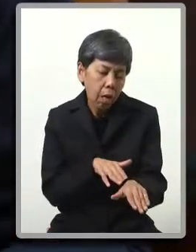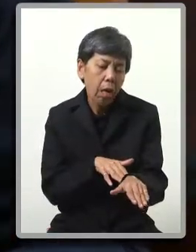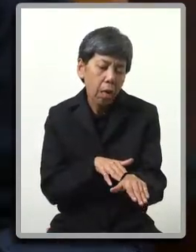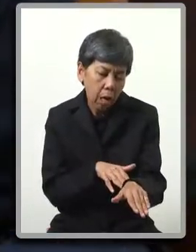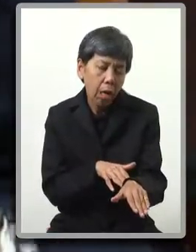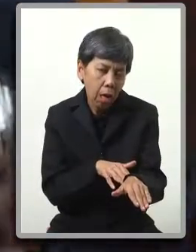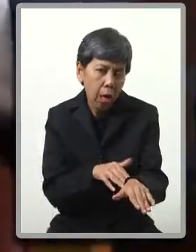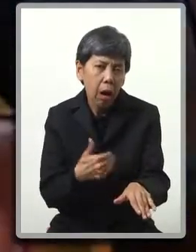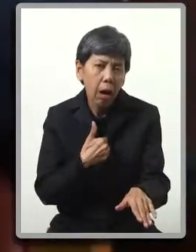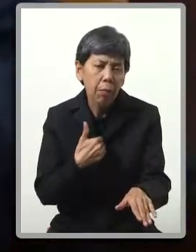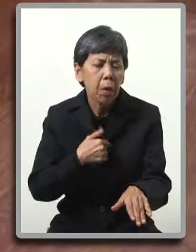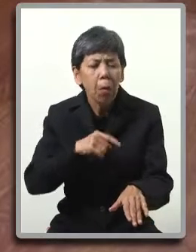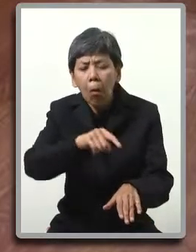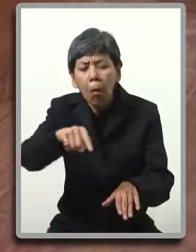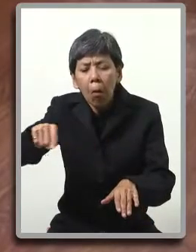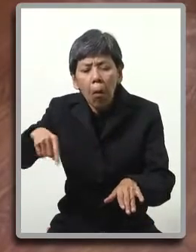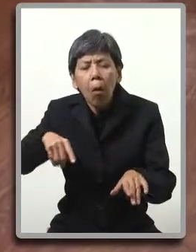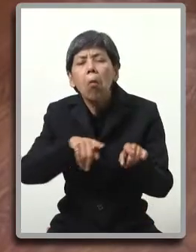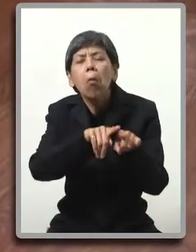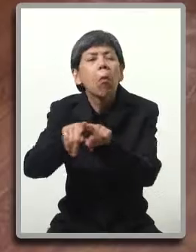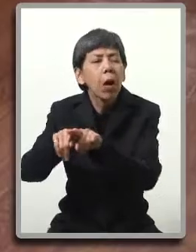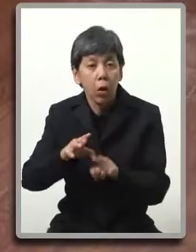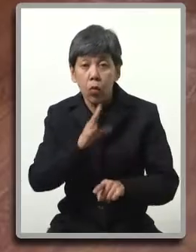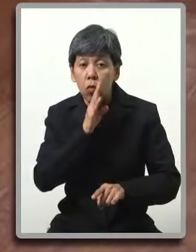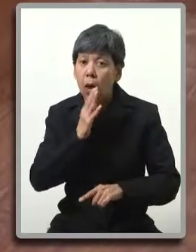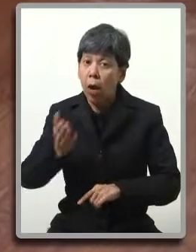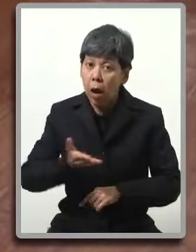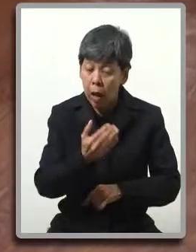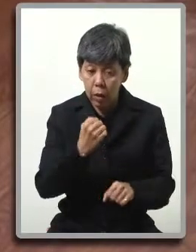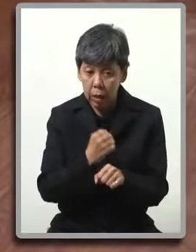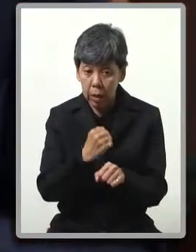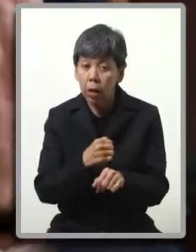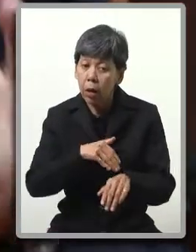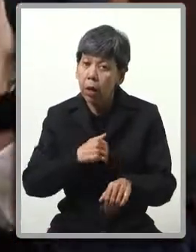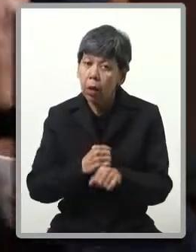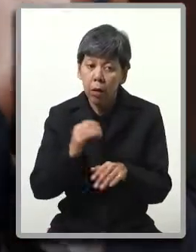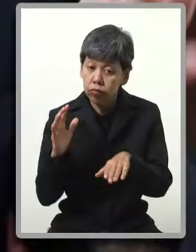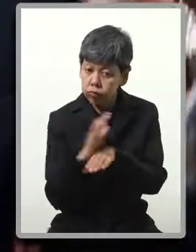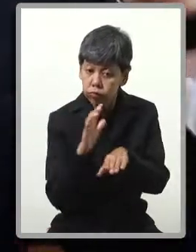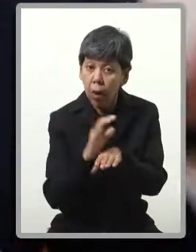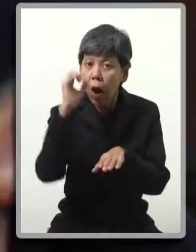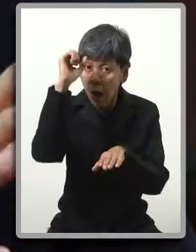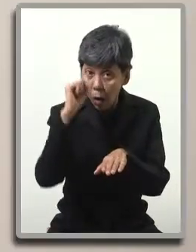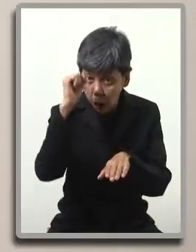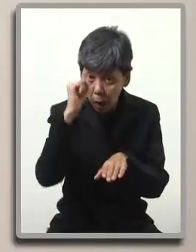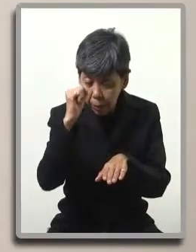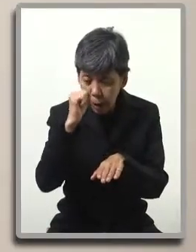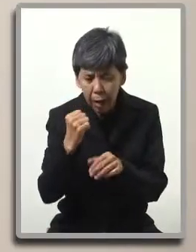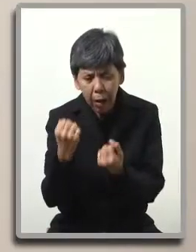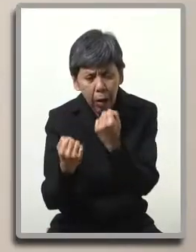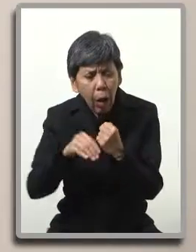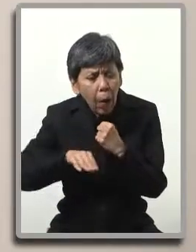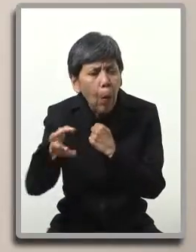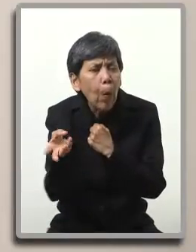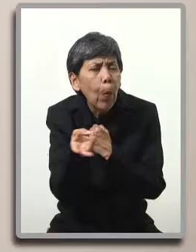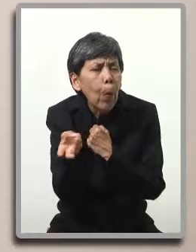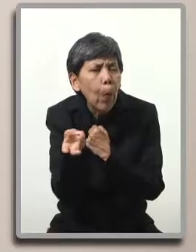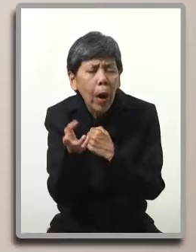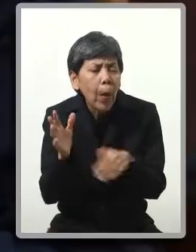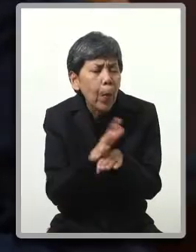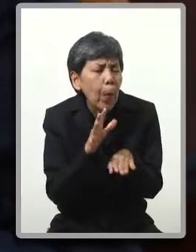ติดเนี่ยมันไม่ได้กระทบรถเมล์นะฮะมันกระทบทุกคนถ้าพวกเราเนี่ยเราใช้ขนส่งมวลชนกันเยอะๆรถออกมาน้